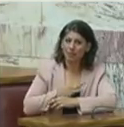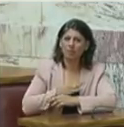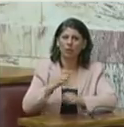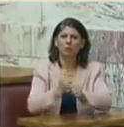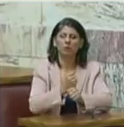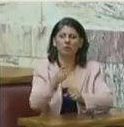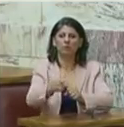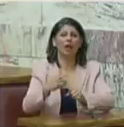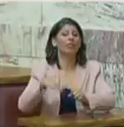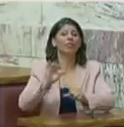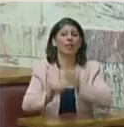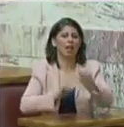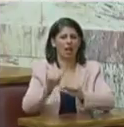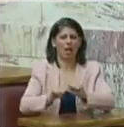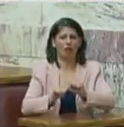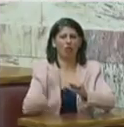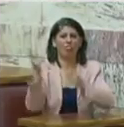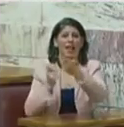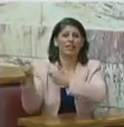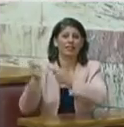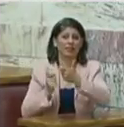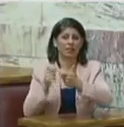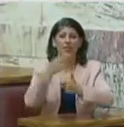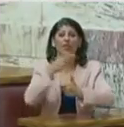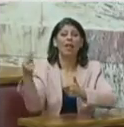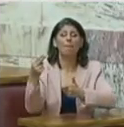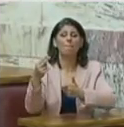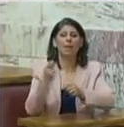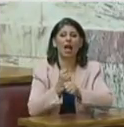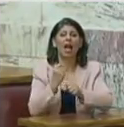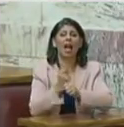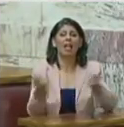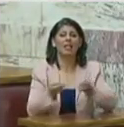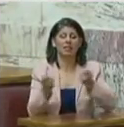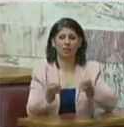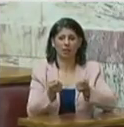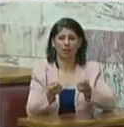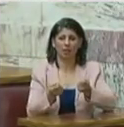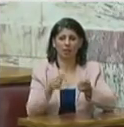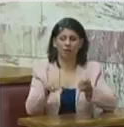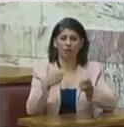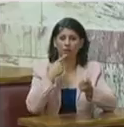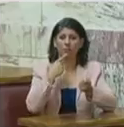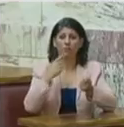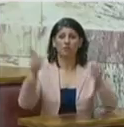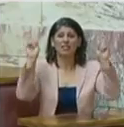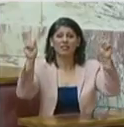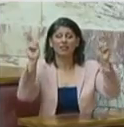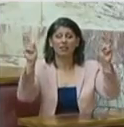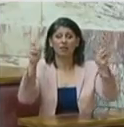δανειστών στα εργασιακά, το περιβόητο βάστα δουνουτού, που έγινε σύνθημα της πολιτικής σας τα εργασιακά.